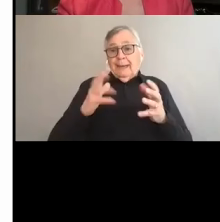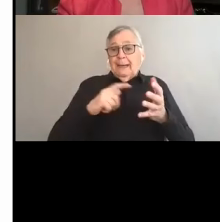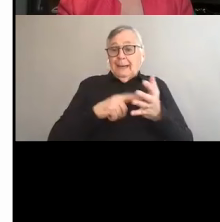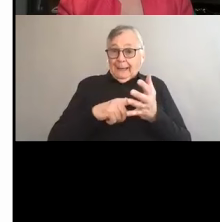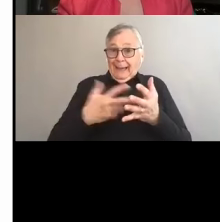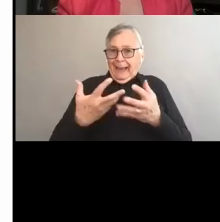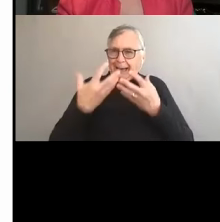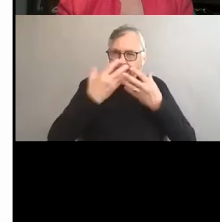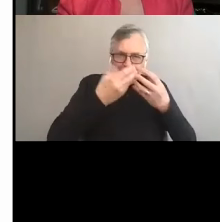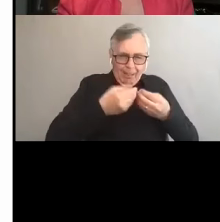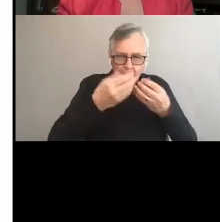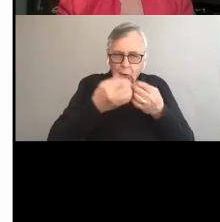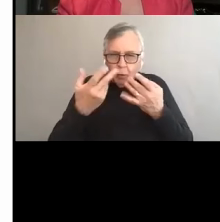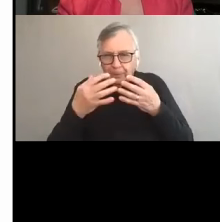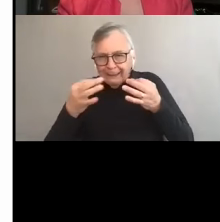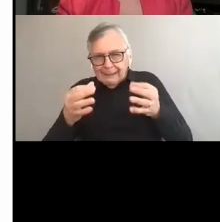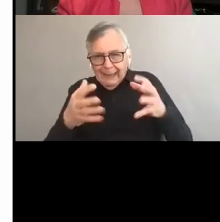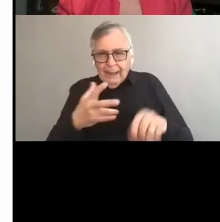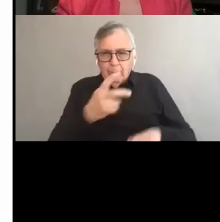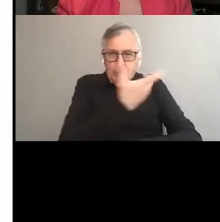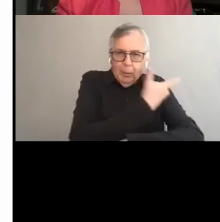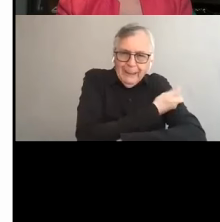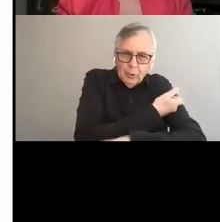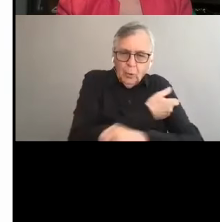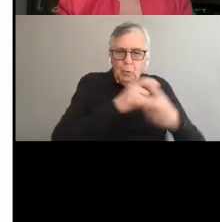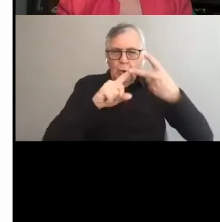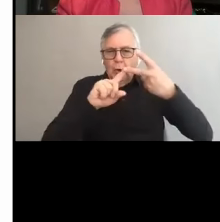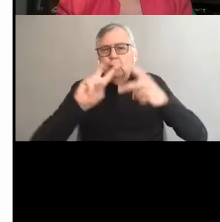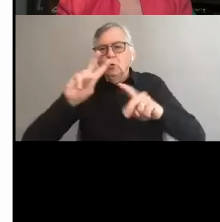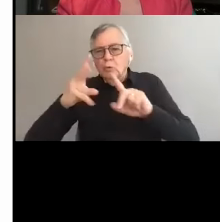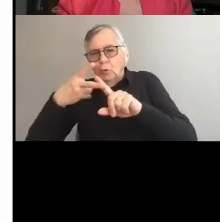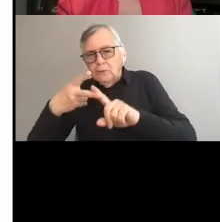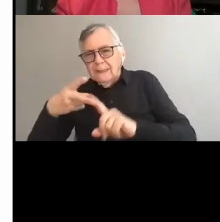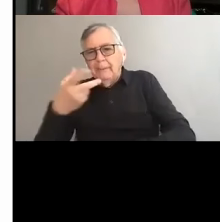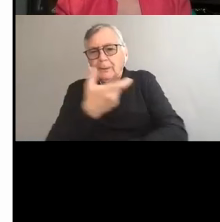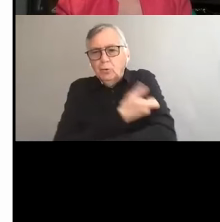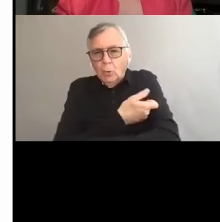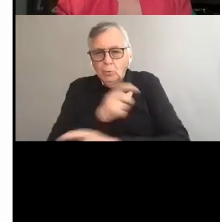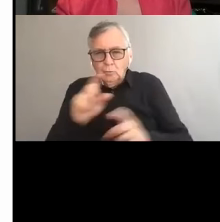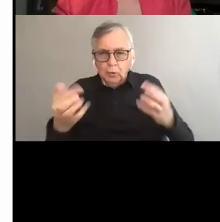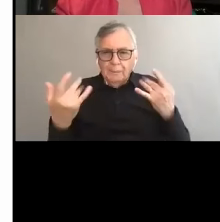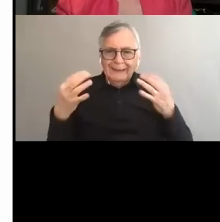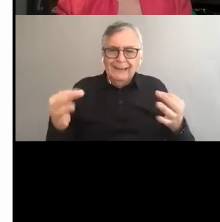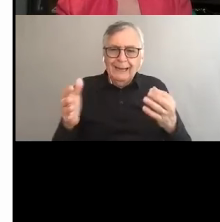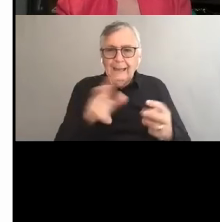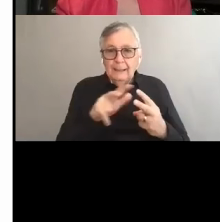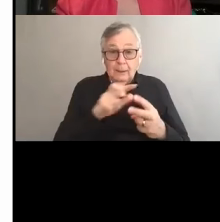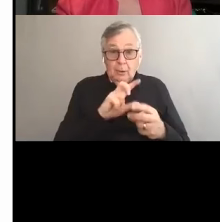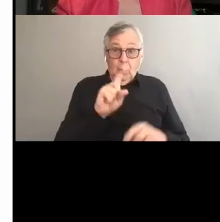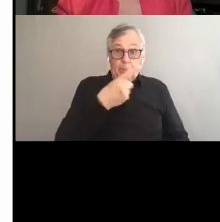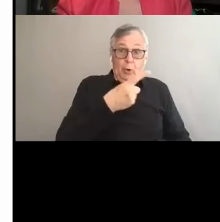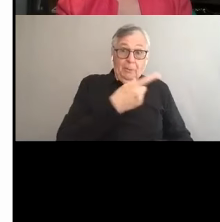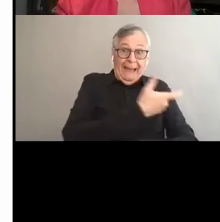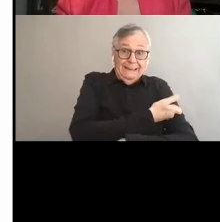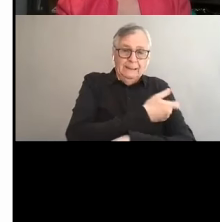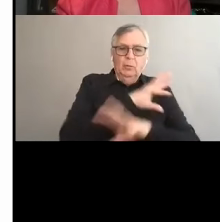les calculs, combien de temps après la première dose, puis combien de temps après la première dose, bien, après une première dose, en